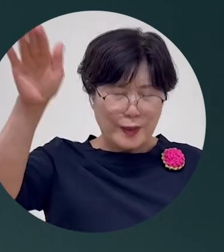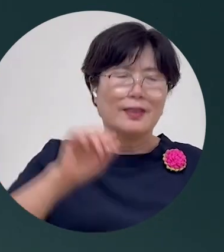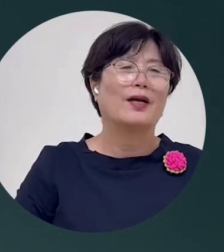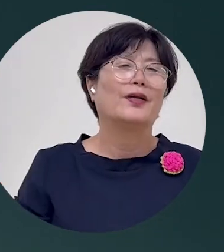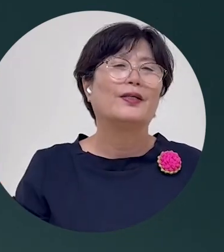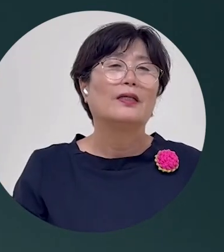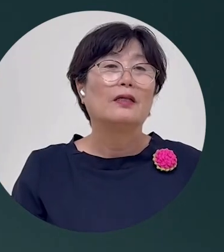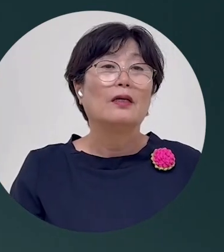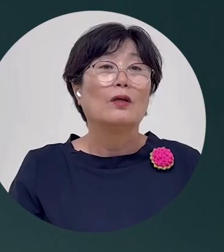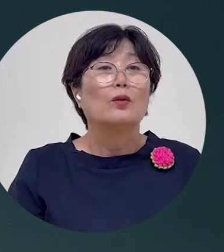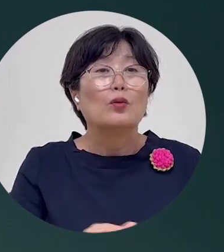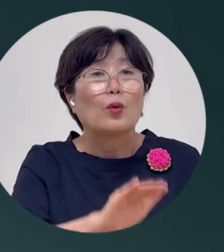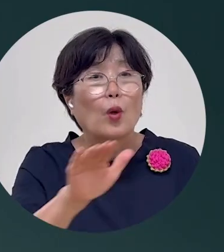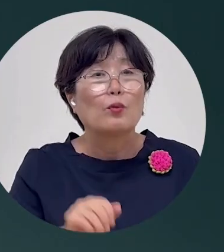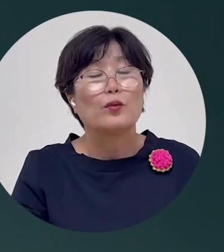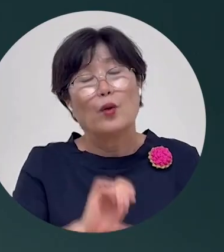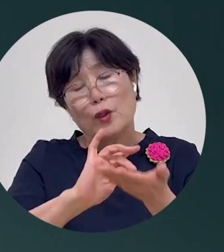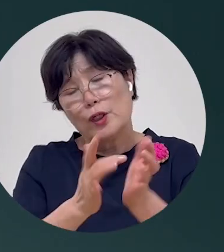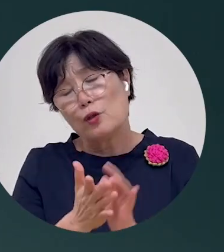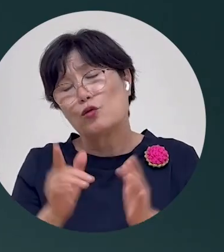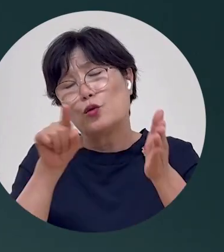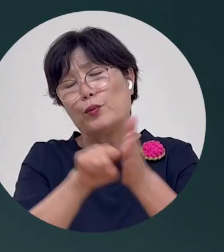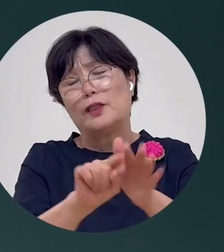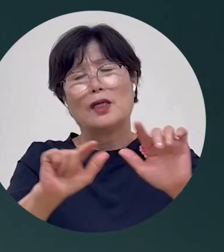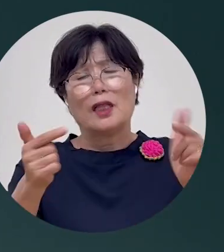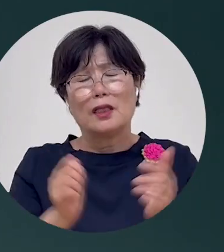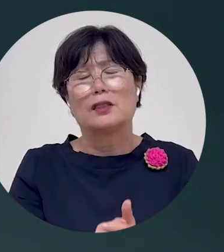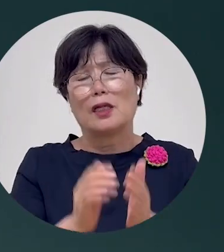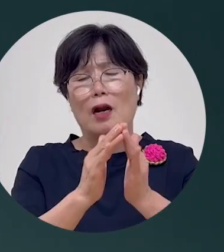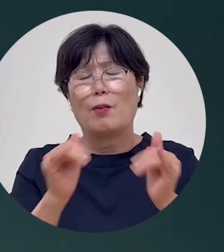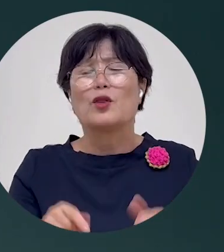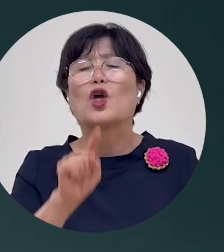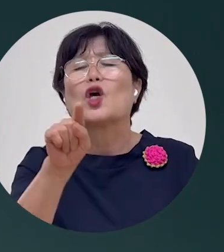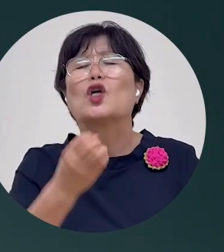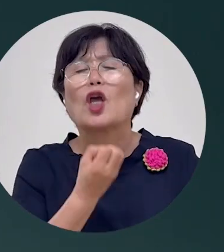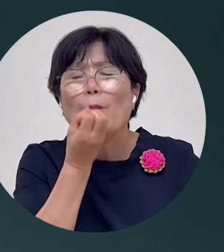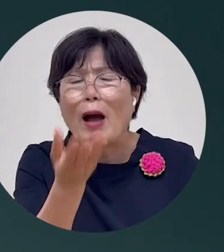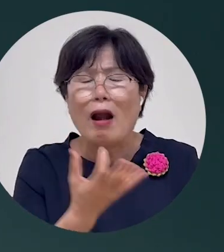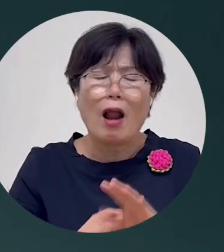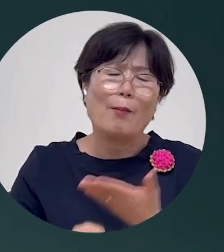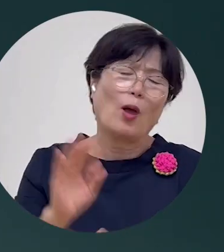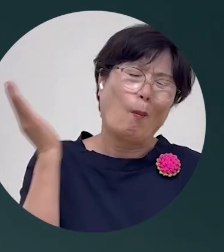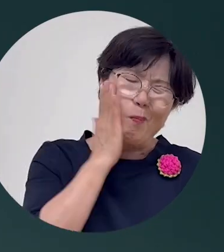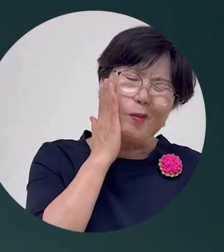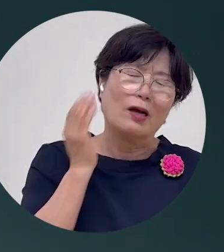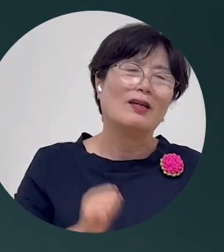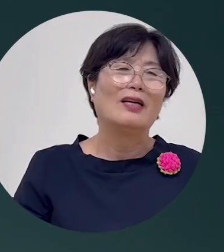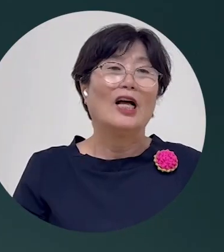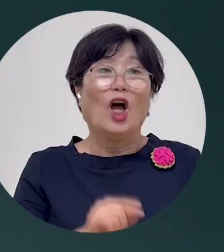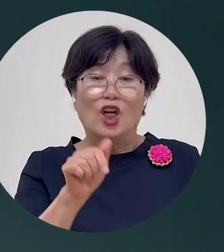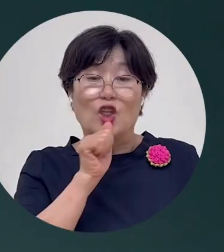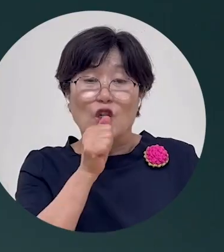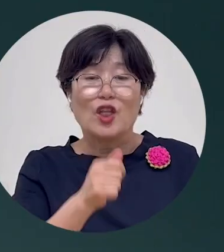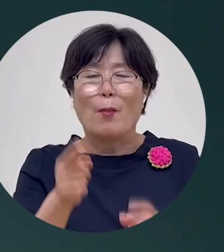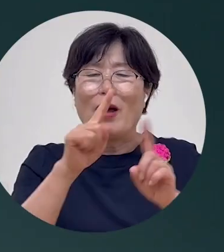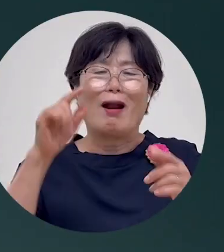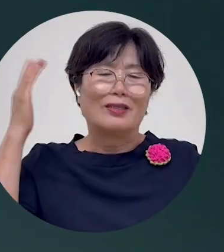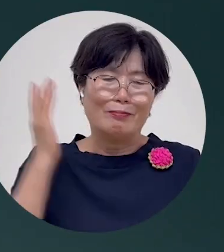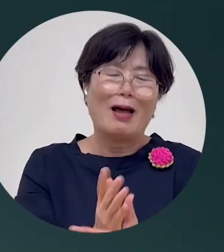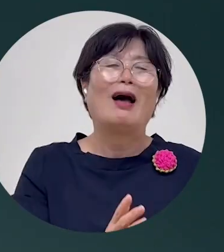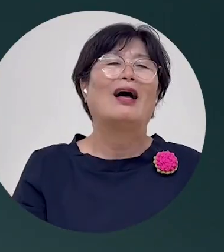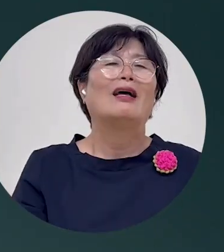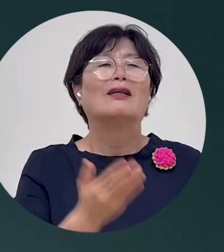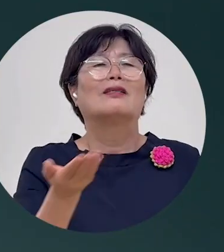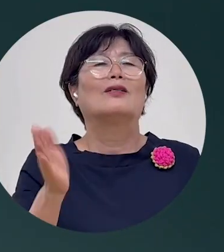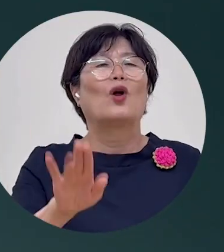여러분, 예수 안 믿는 사람한테 가서 그렇게 말해 보십시오. 여러분, 빠 맞습니다. 절대 그 말 하지 마세요. 그런데 그